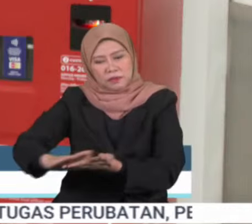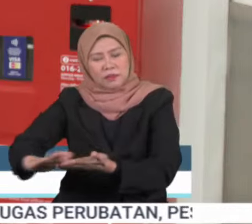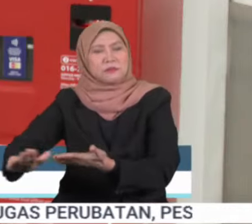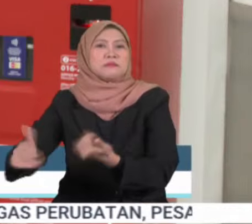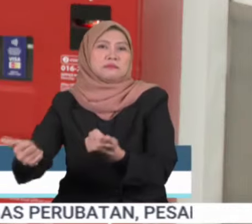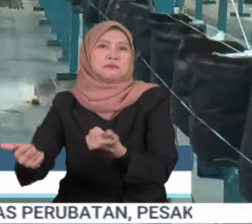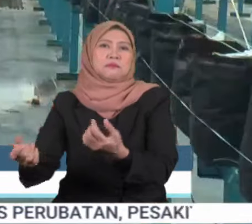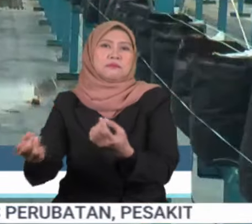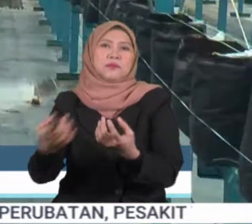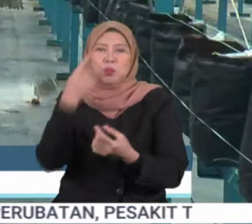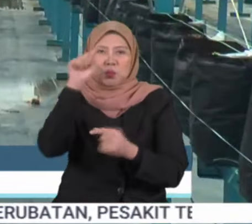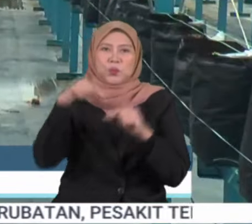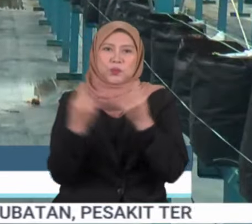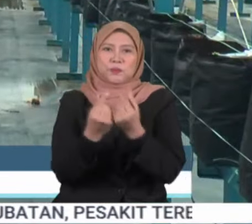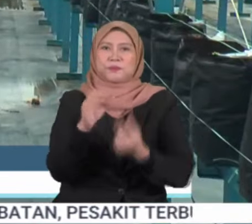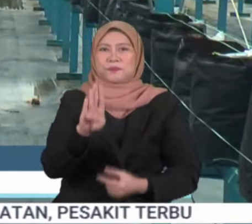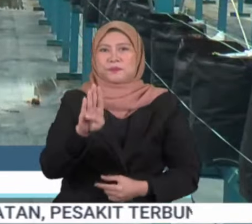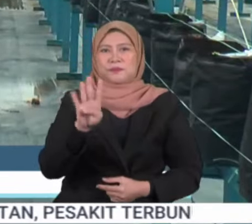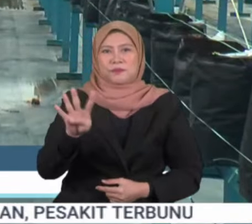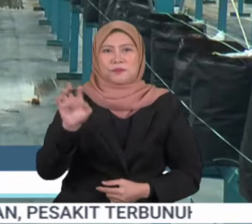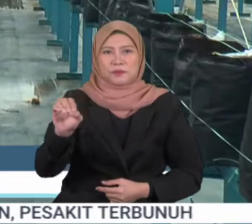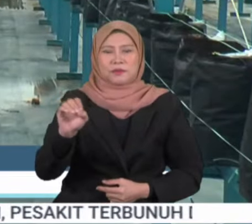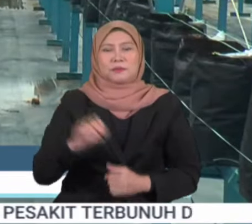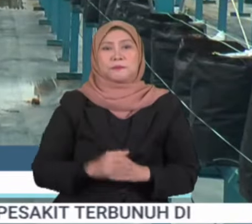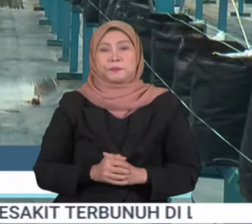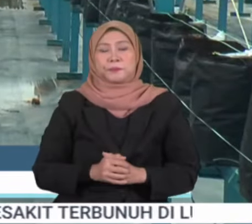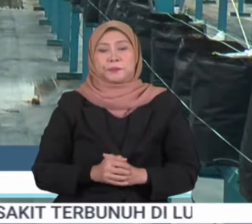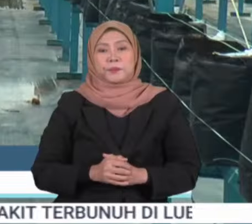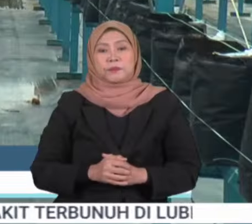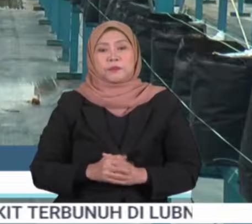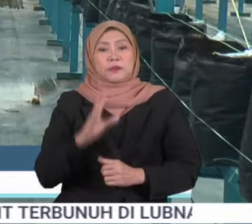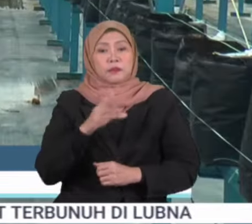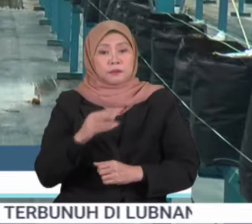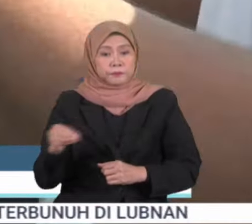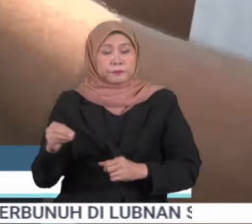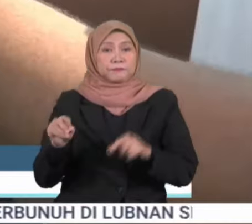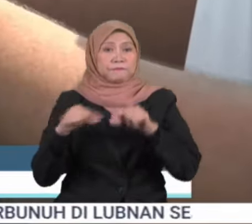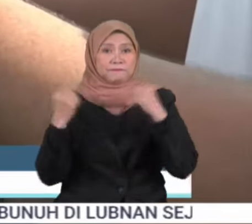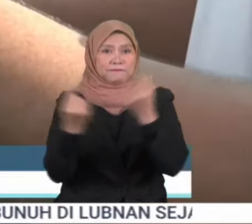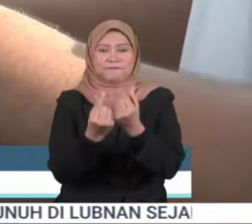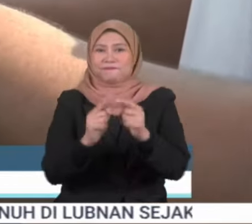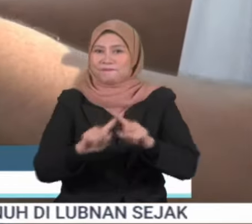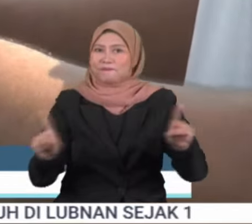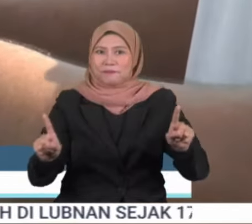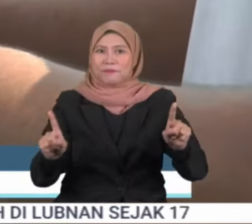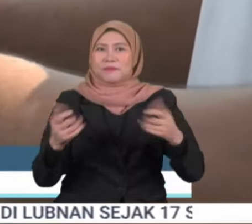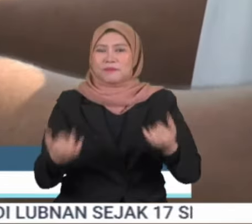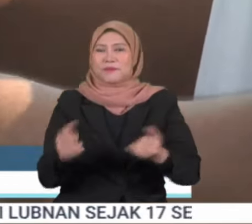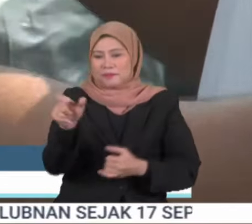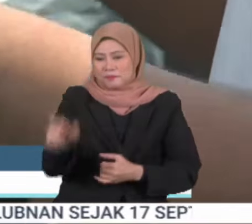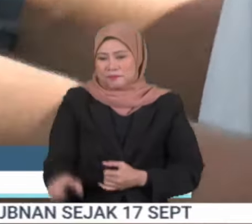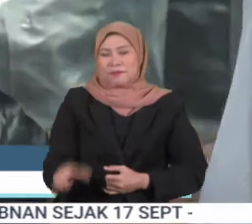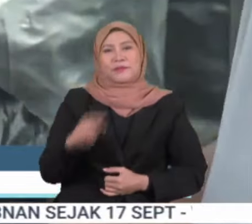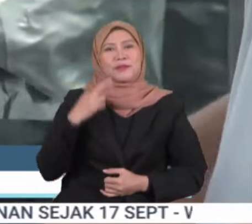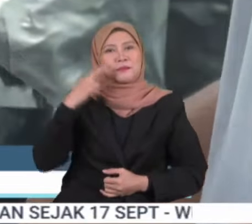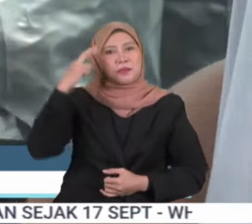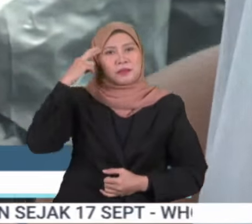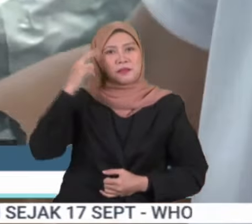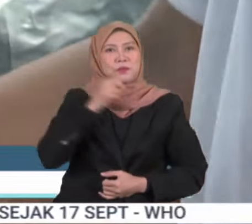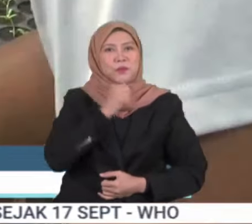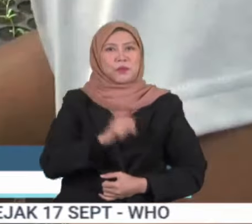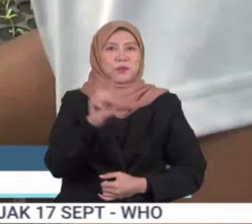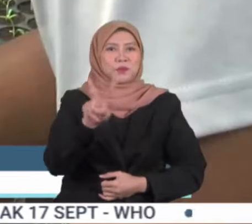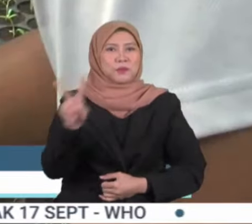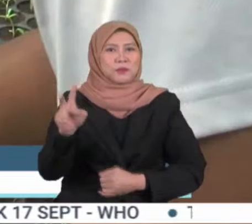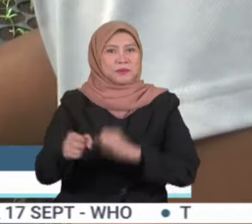untuk golongan B40. Menerusi inisiatif sama namun dalam kategori berbeza, seorang remaja berusia